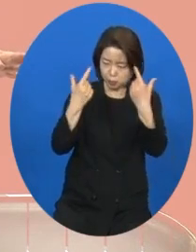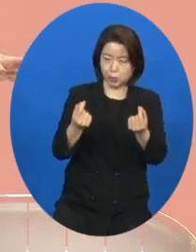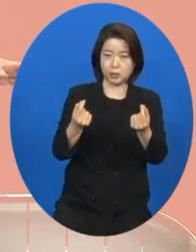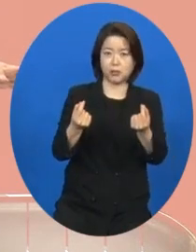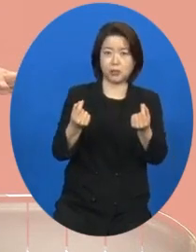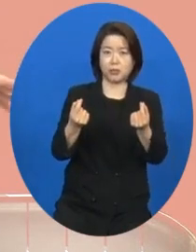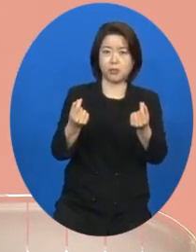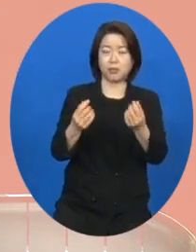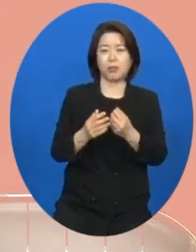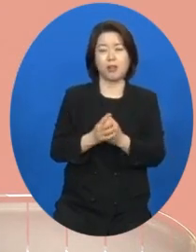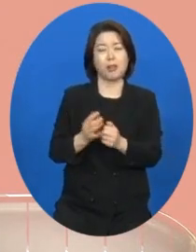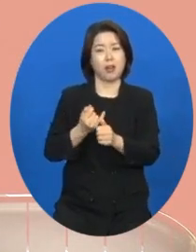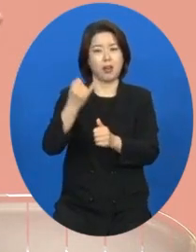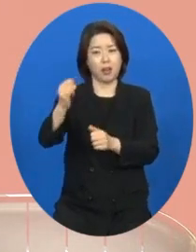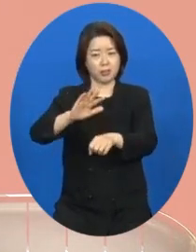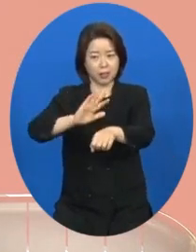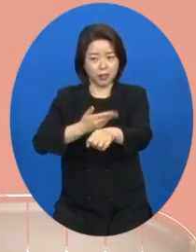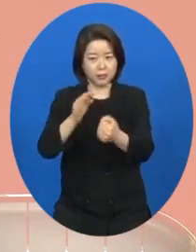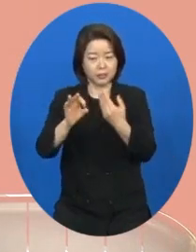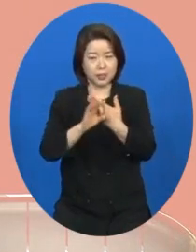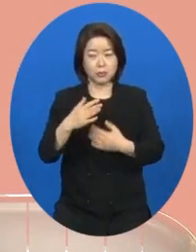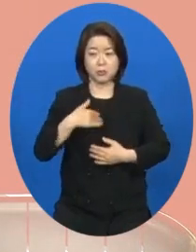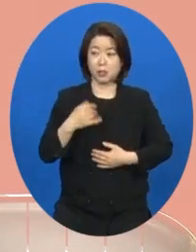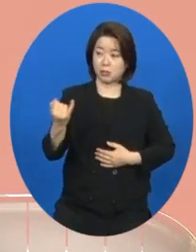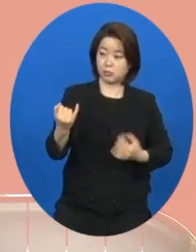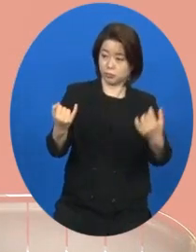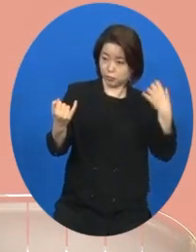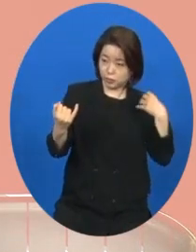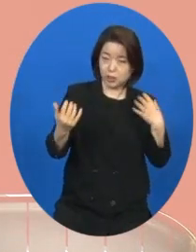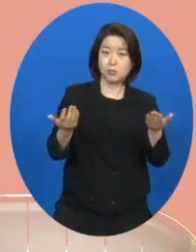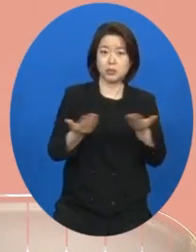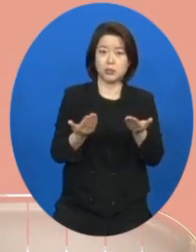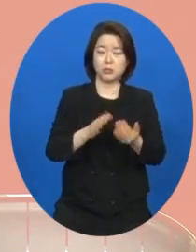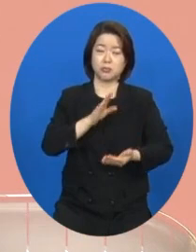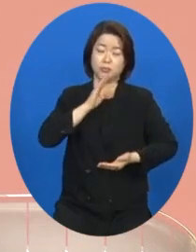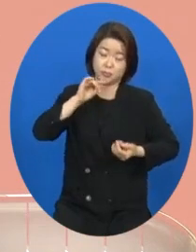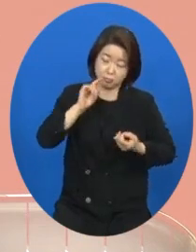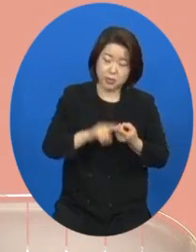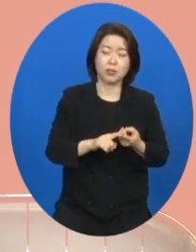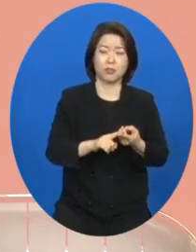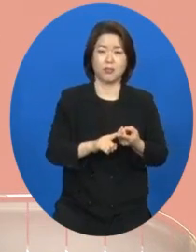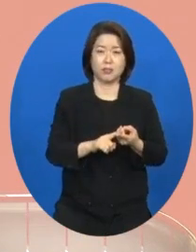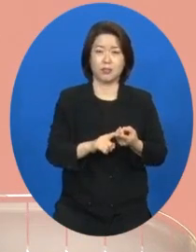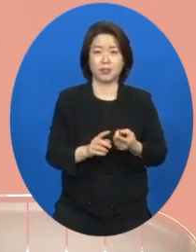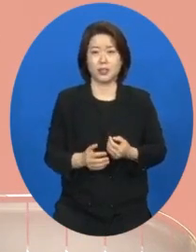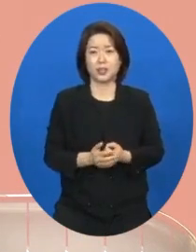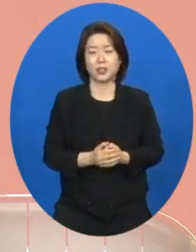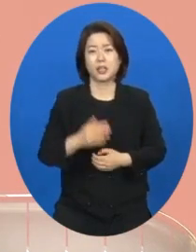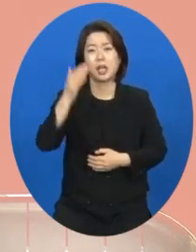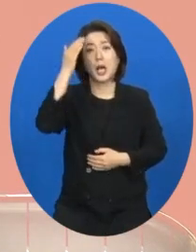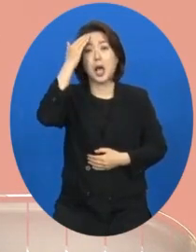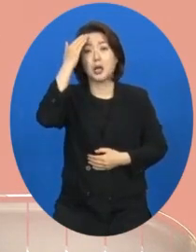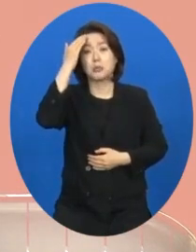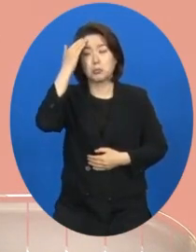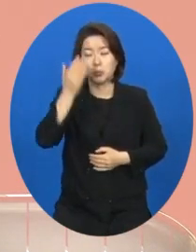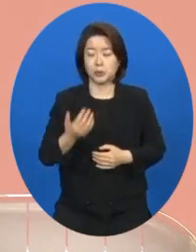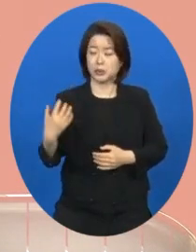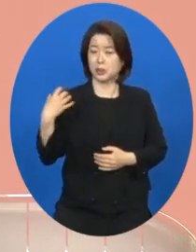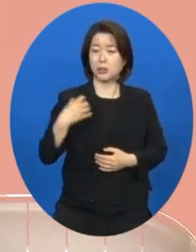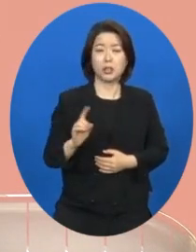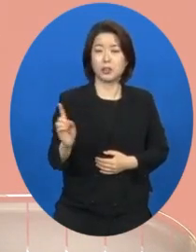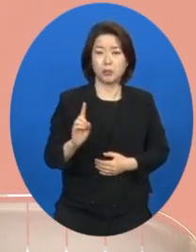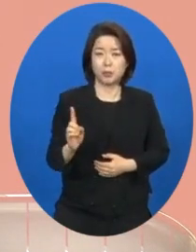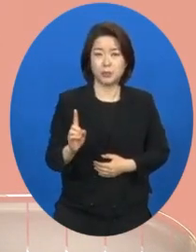때 내가 그걸 책임지는 일이 당연한 거죠. 머리가 하는 역할이